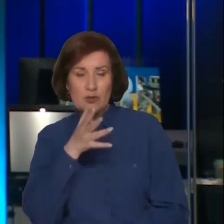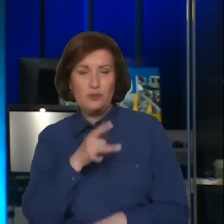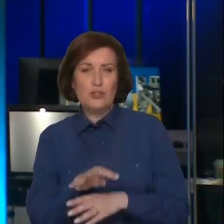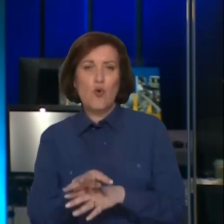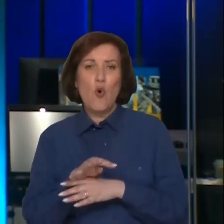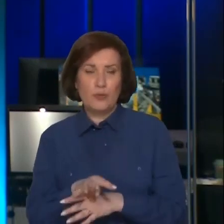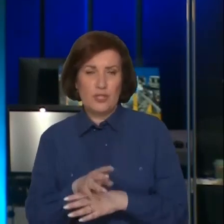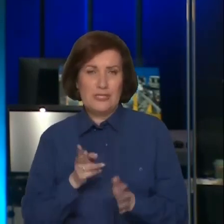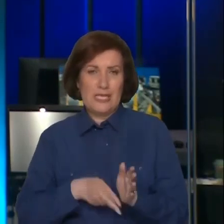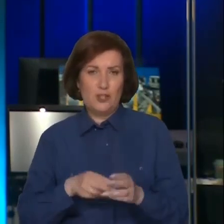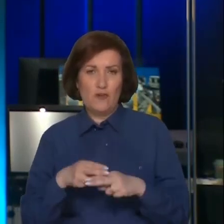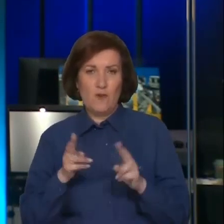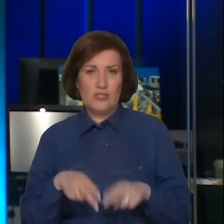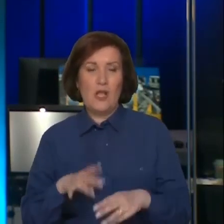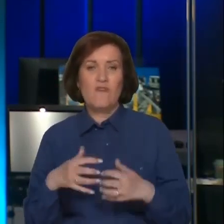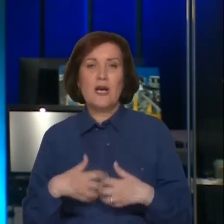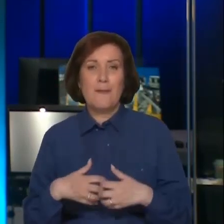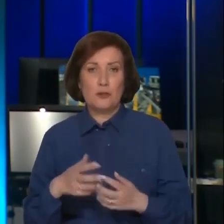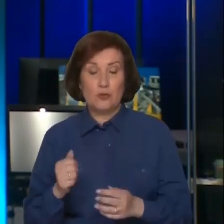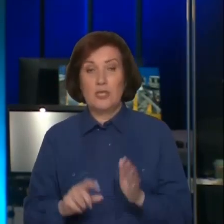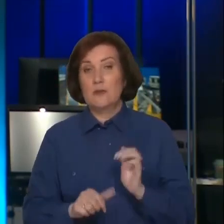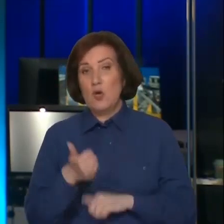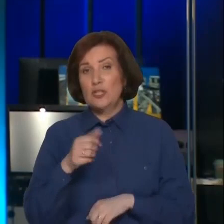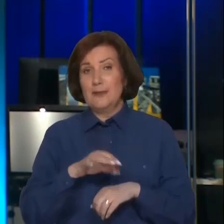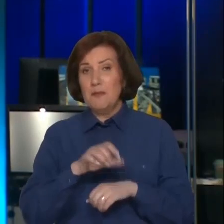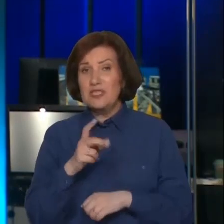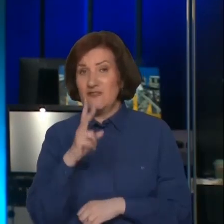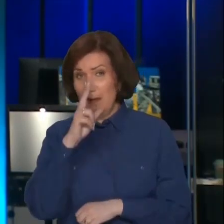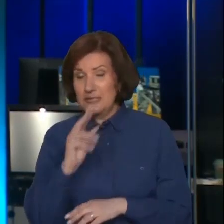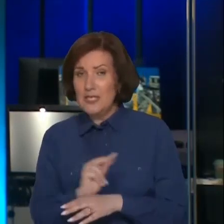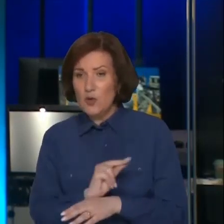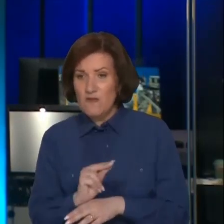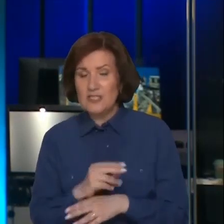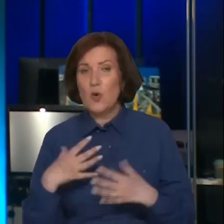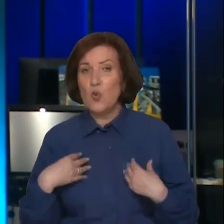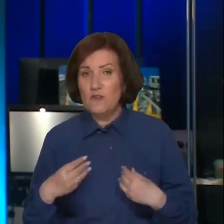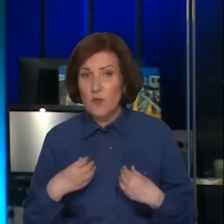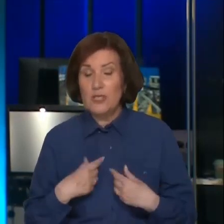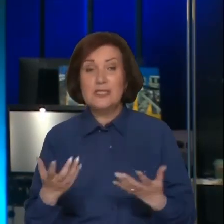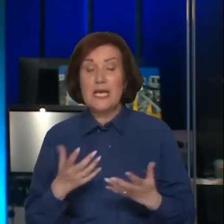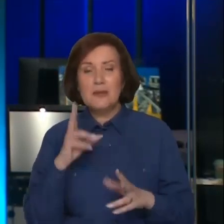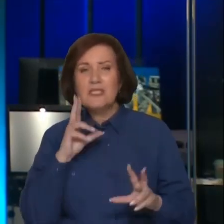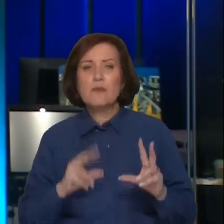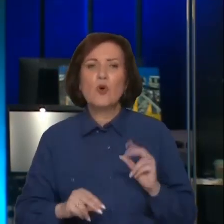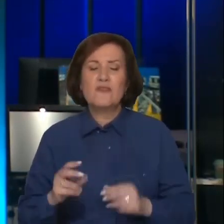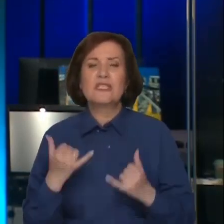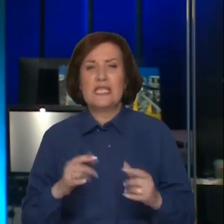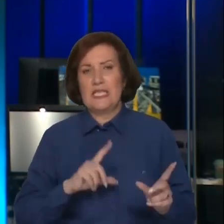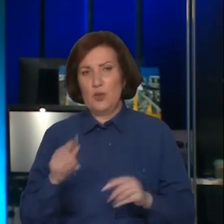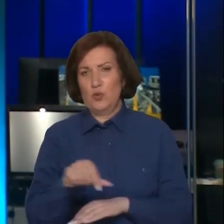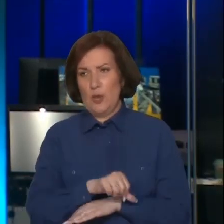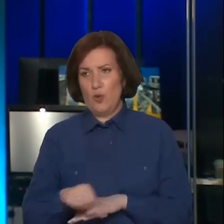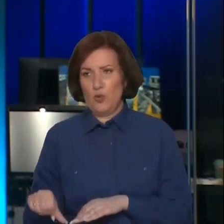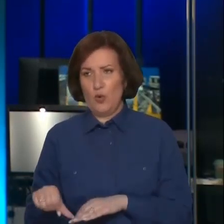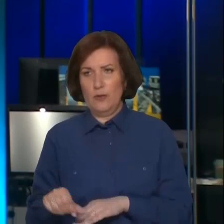час обстрілу залізничного вокзалу Краматорську. Спочатку пацієнтки 2 місяці лікувалися у Львові. З якими сподіваннями нині їдуть за